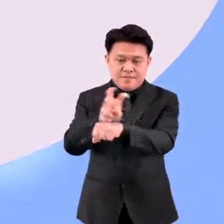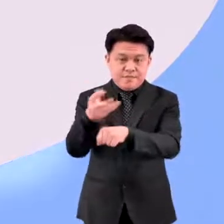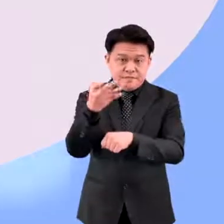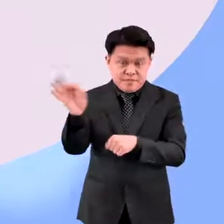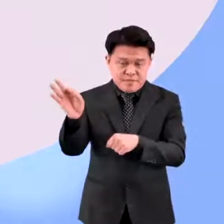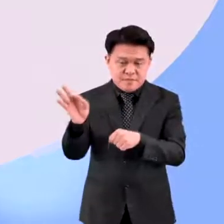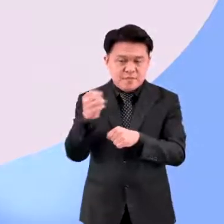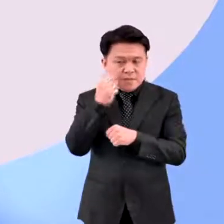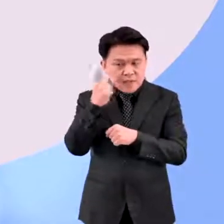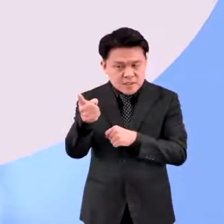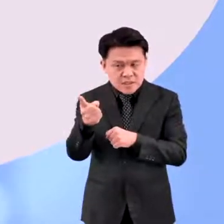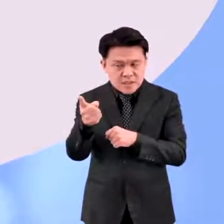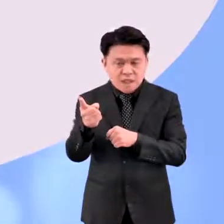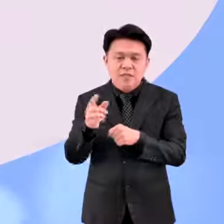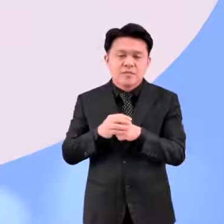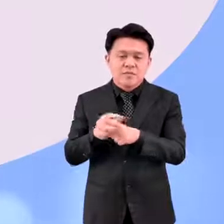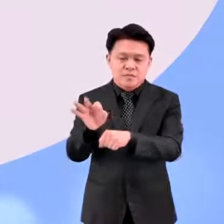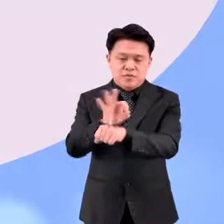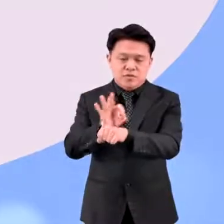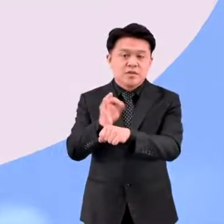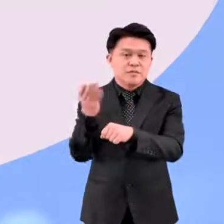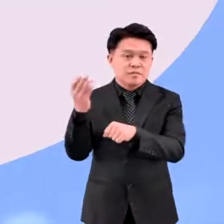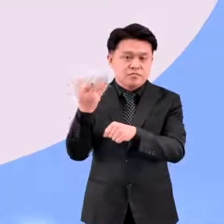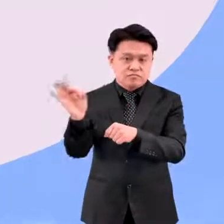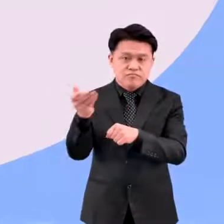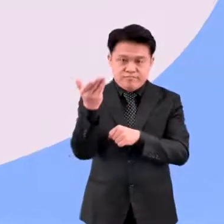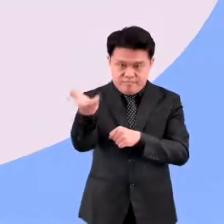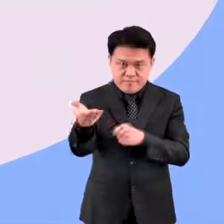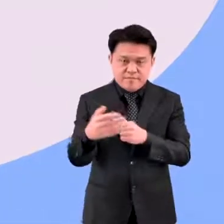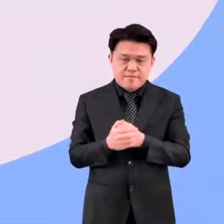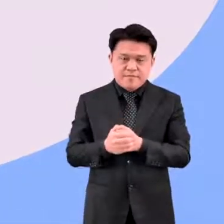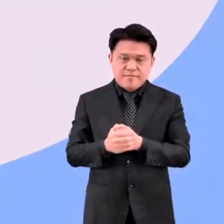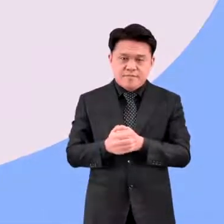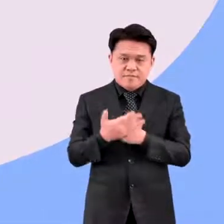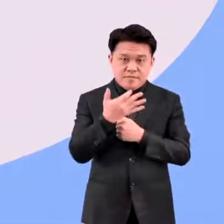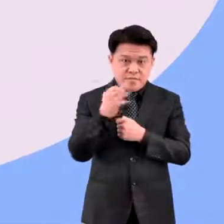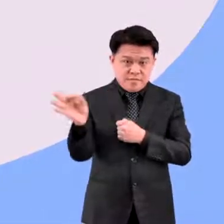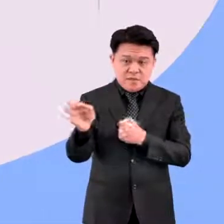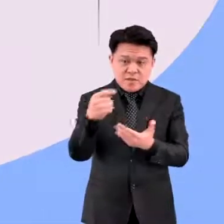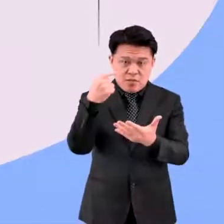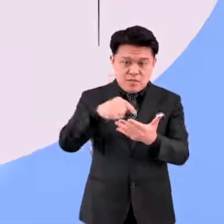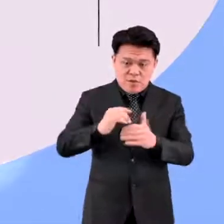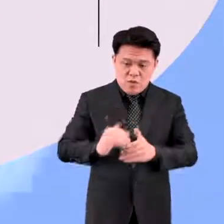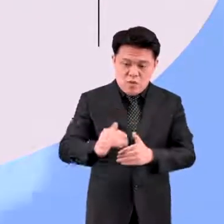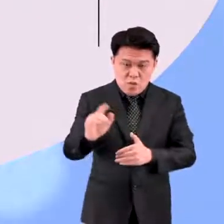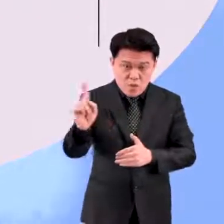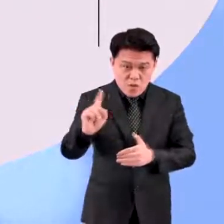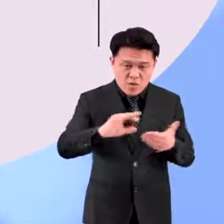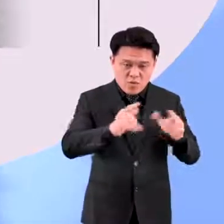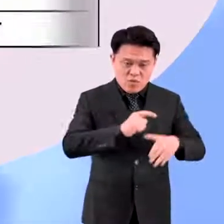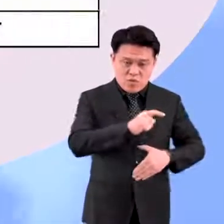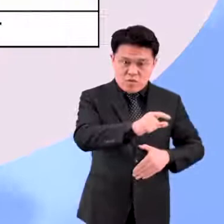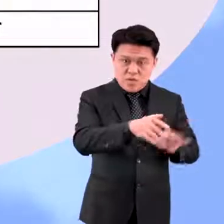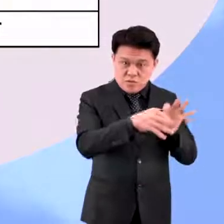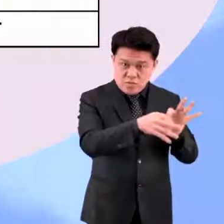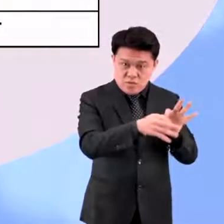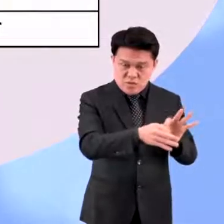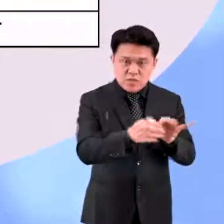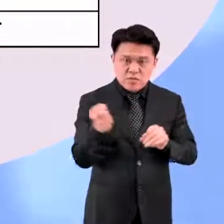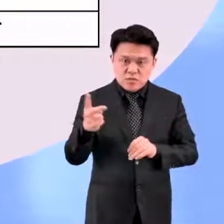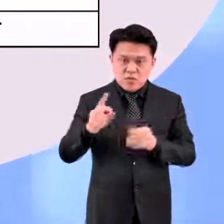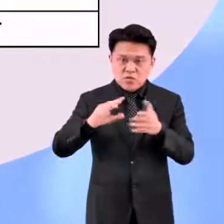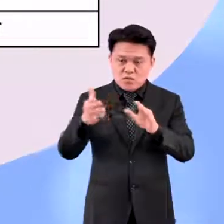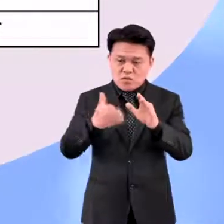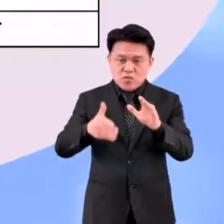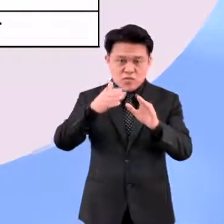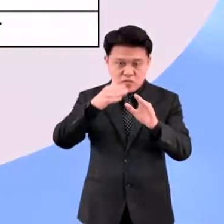1년에 30시간, 한 달에 10시간까지 인정됩니다. 인정되는 교육과정은 국가 자격증